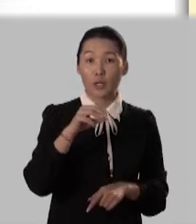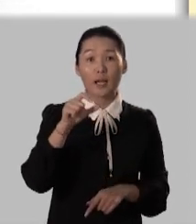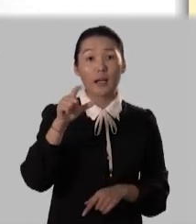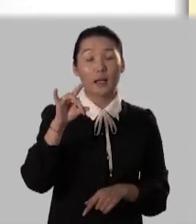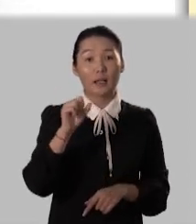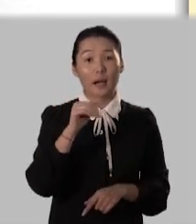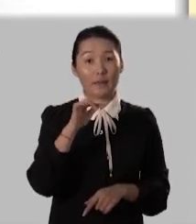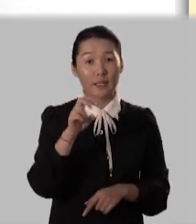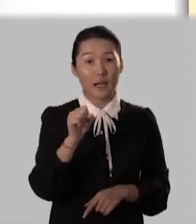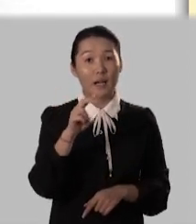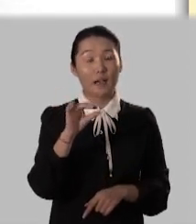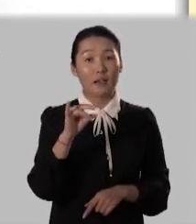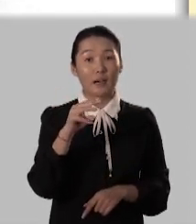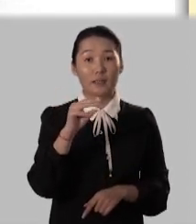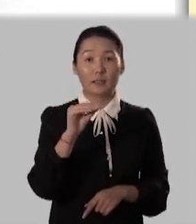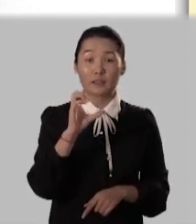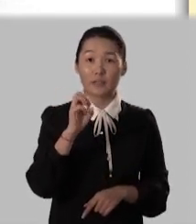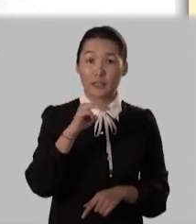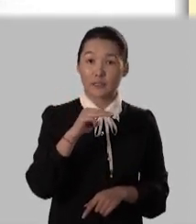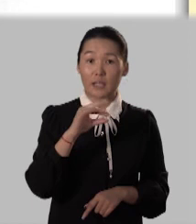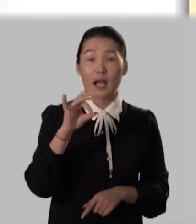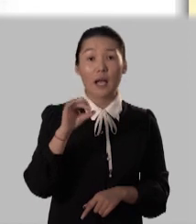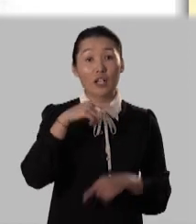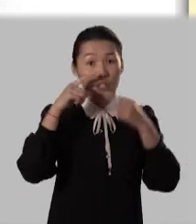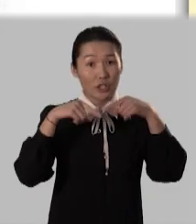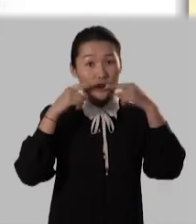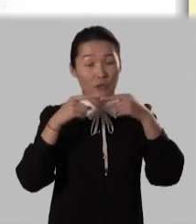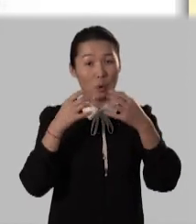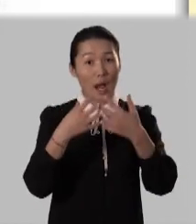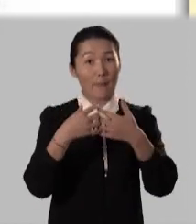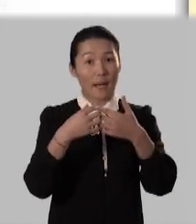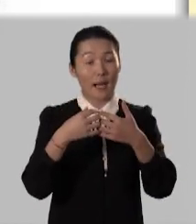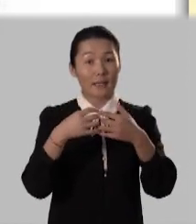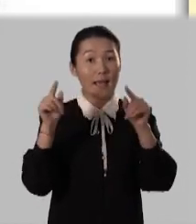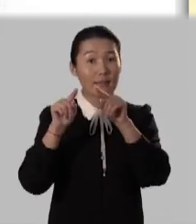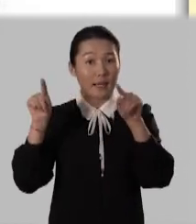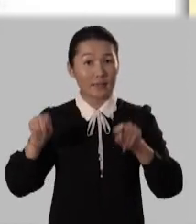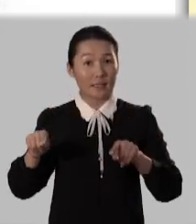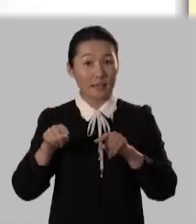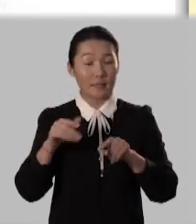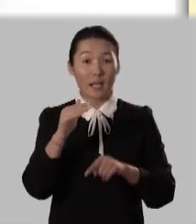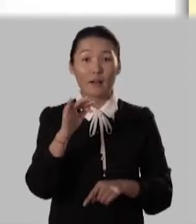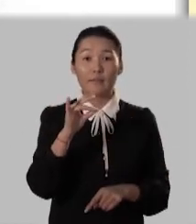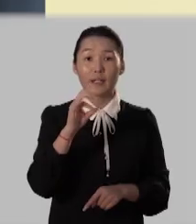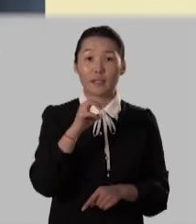контекст речевой аппарат транскрипция фонетика